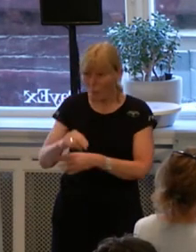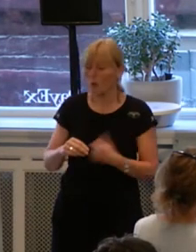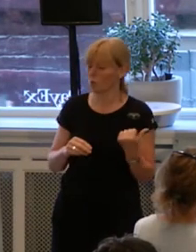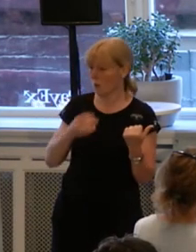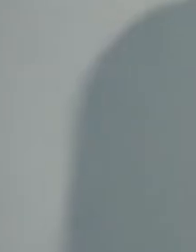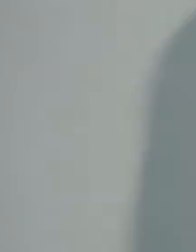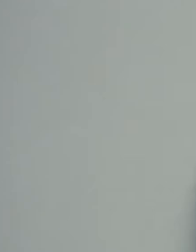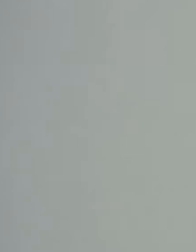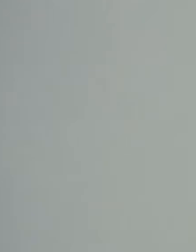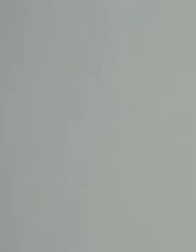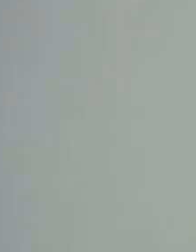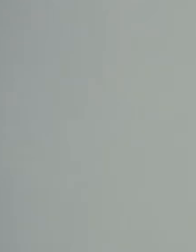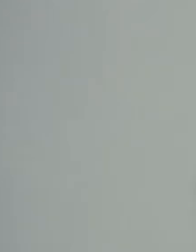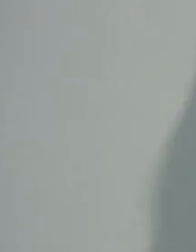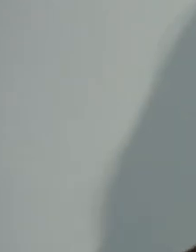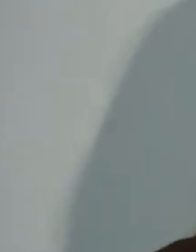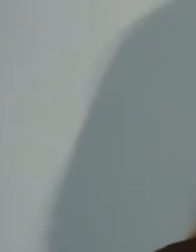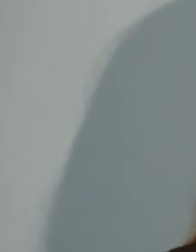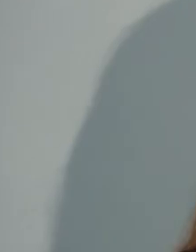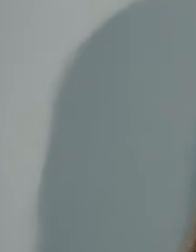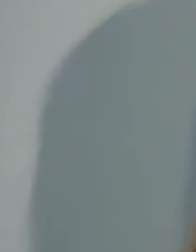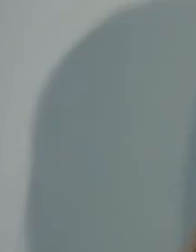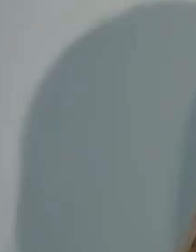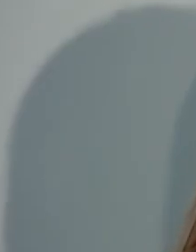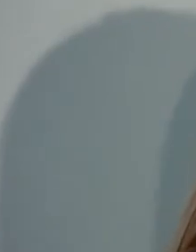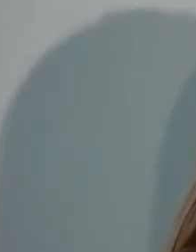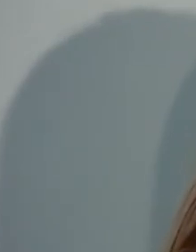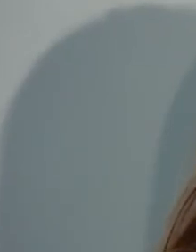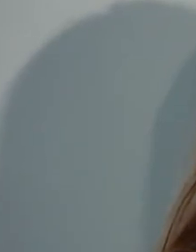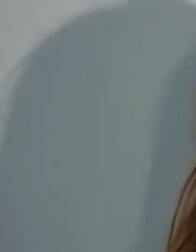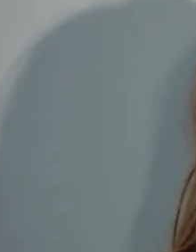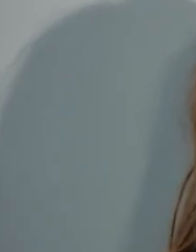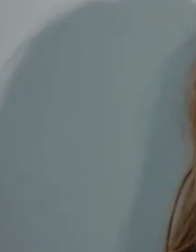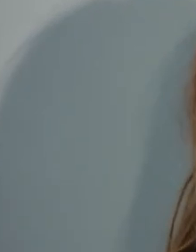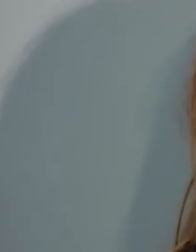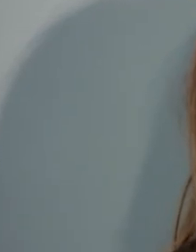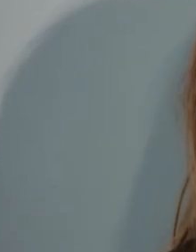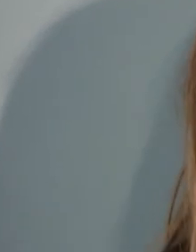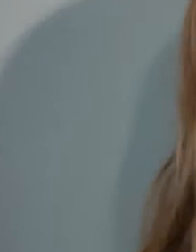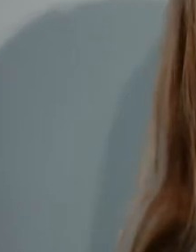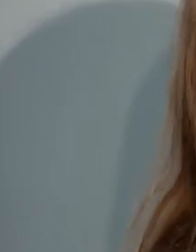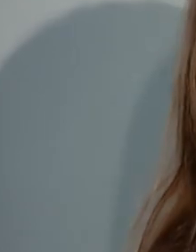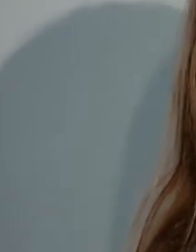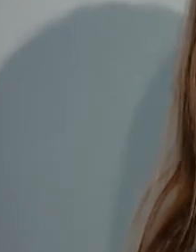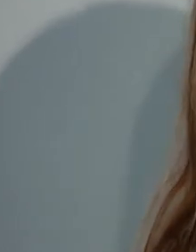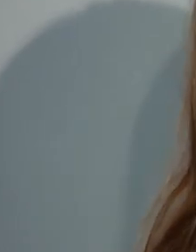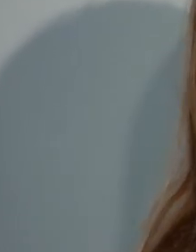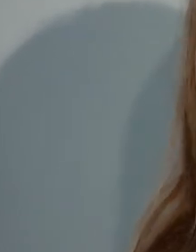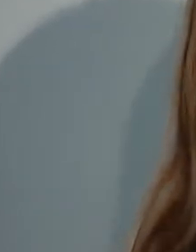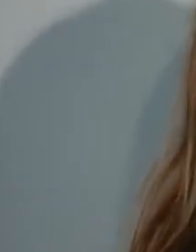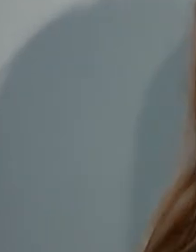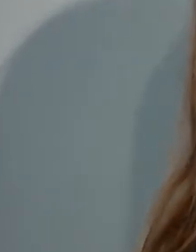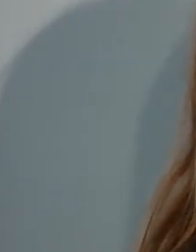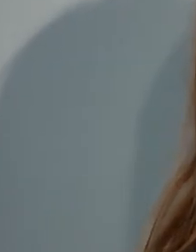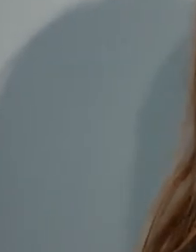Och det är ju någonting som vi får försöka liksom höra med våra inspektörer i grannkommunerna om det